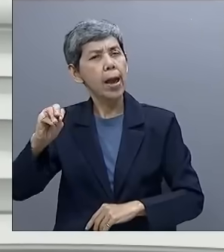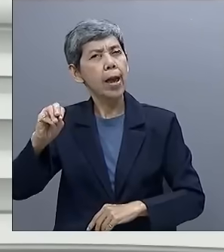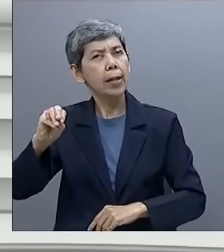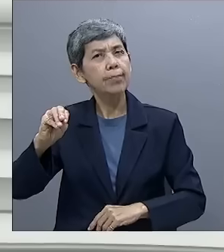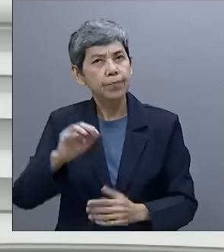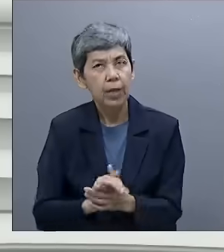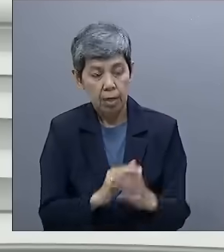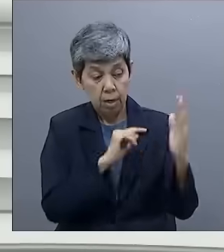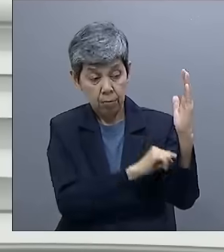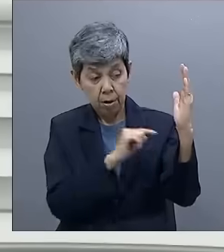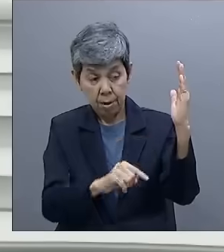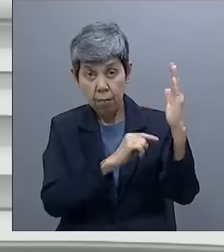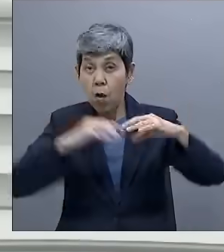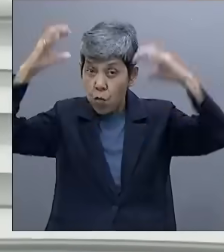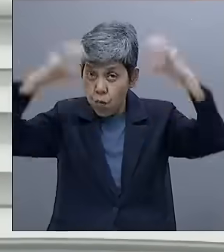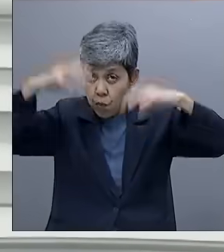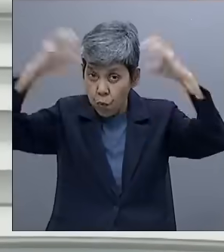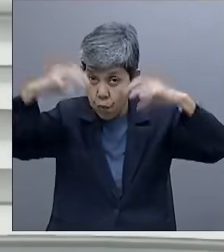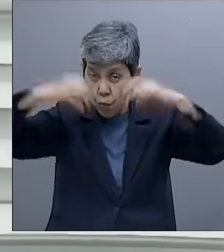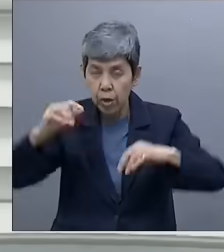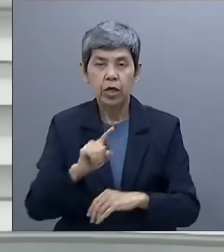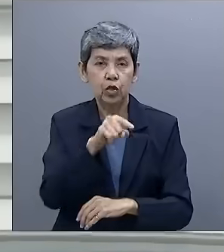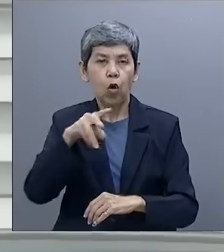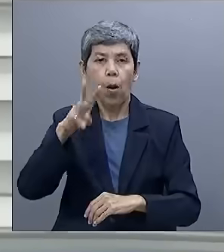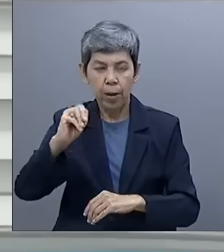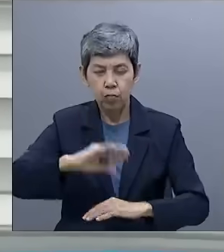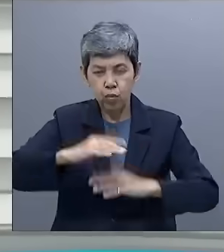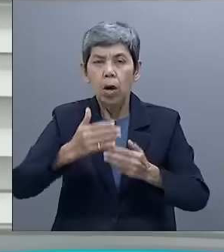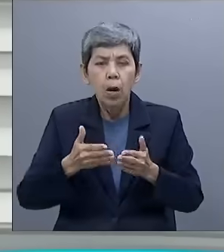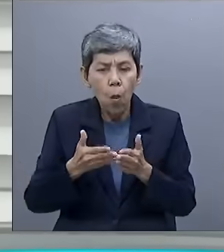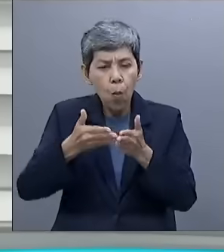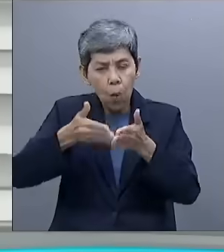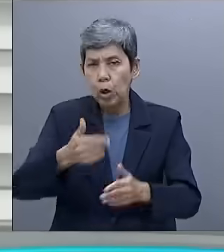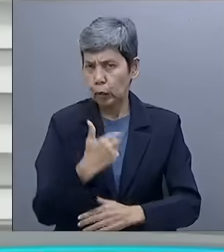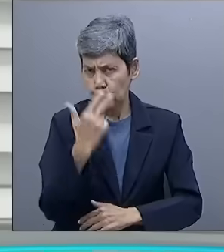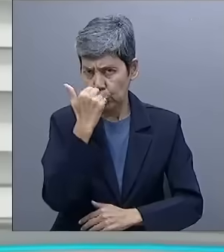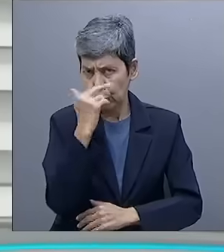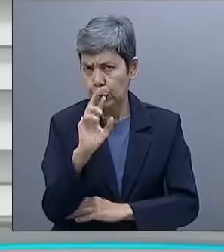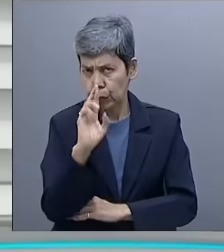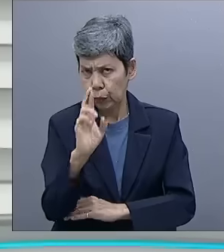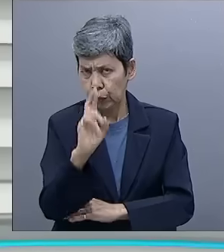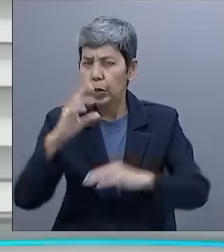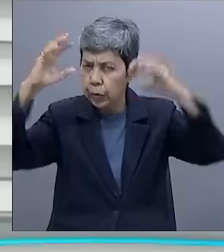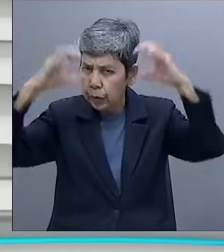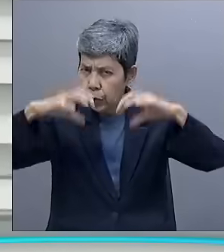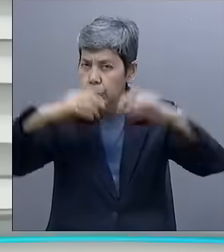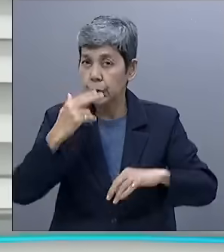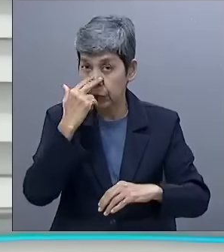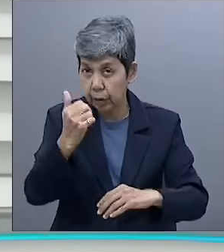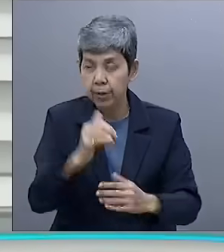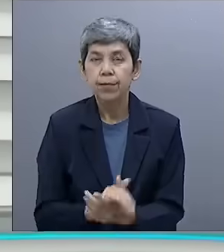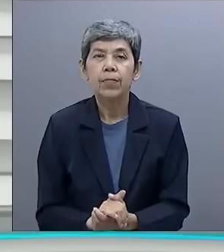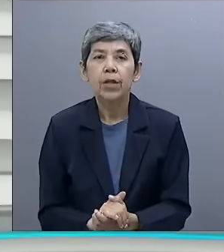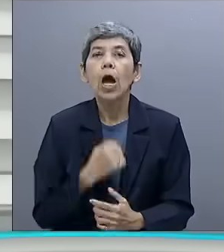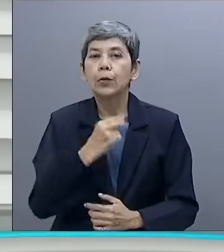ในบริเวณที่มีฝนฟ้าคะนองนะคะจะมีคลื่นสูง 1-2 เมตรก็ขอให้ชาวเรือนั้นหลีกเลี่ยงการเดินเรือบริเวณที่มีฝนฟ้าคะนองกันไปด้วยค่ะ